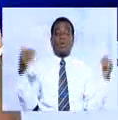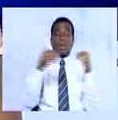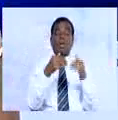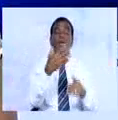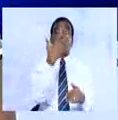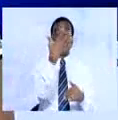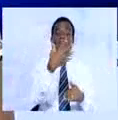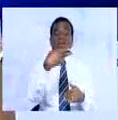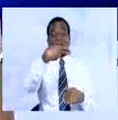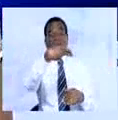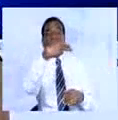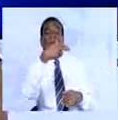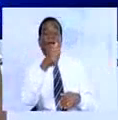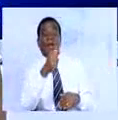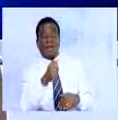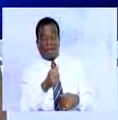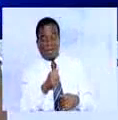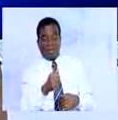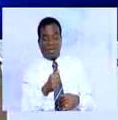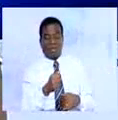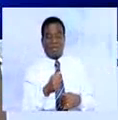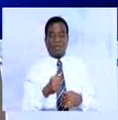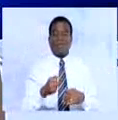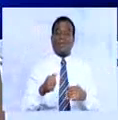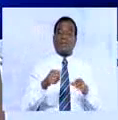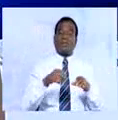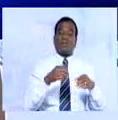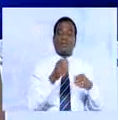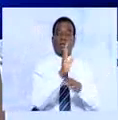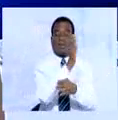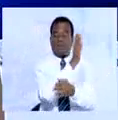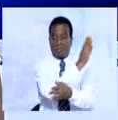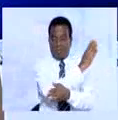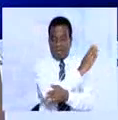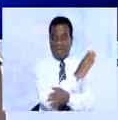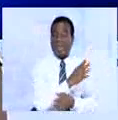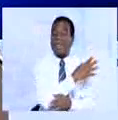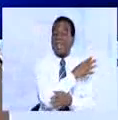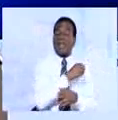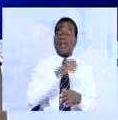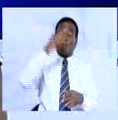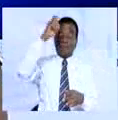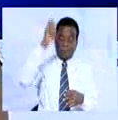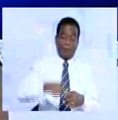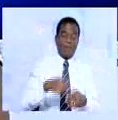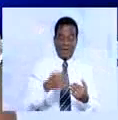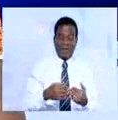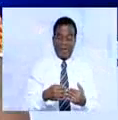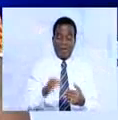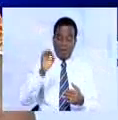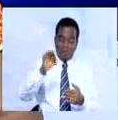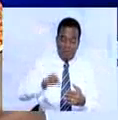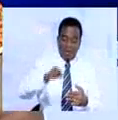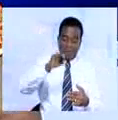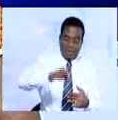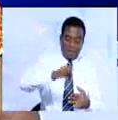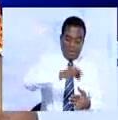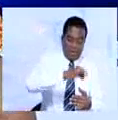lancé dans la région du Gor. Le ministre des Eaux et Forêts entend impliquer la communauté scolaire dans la reconstitution du